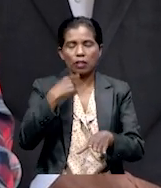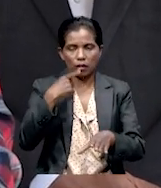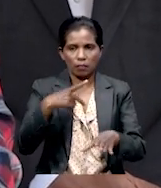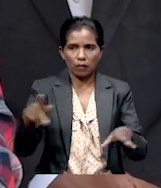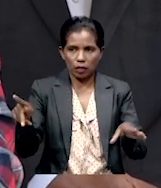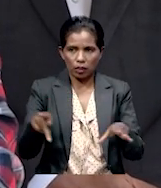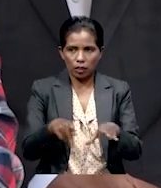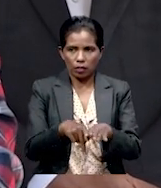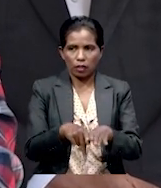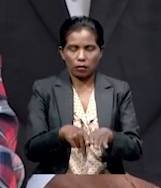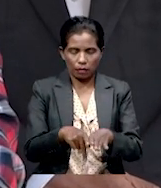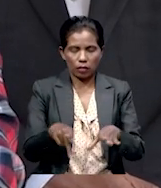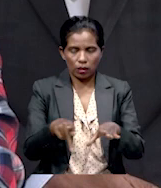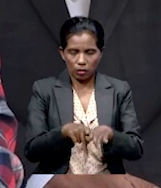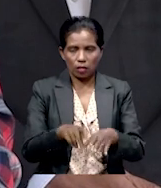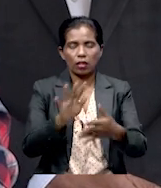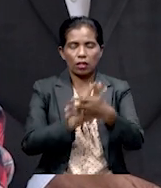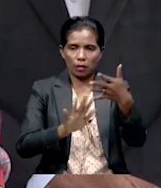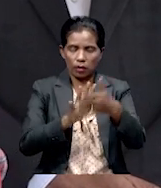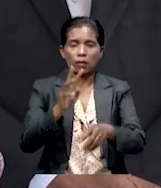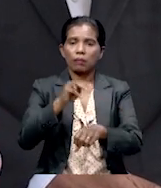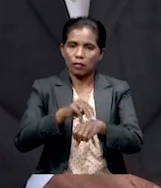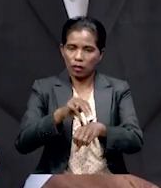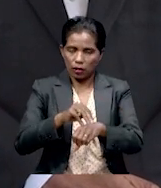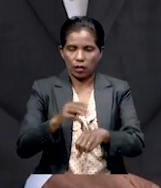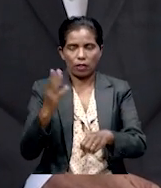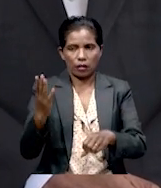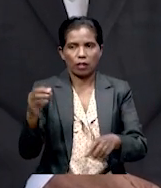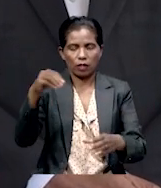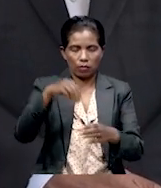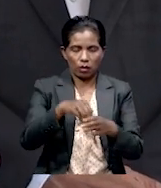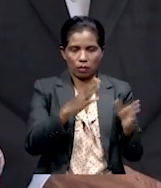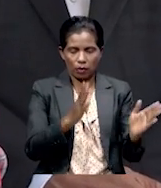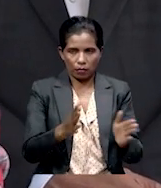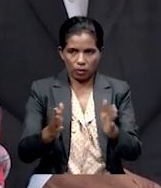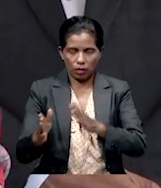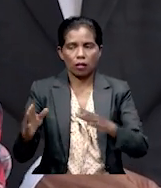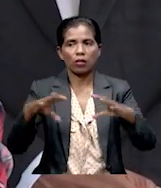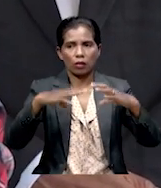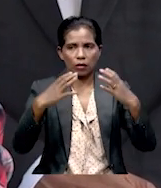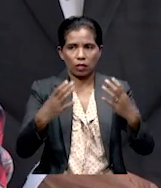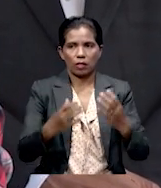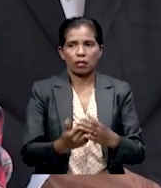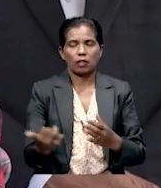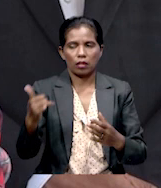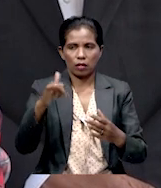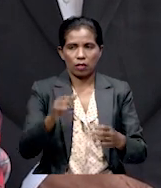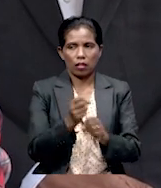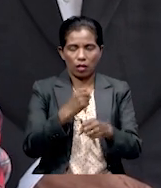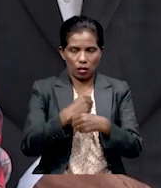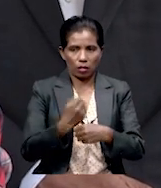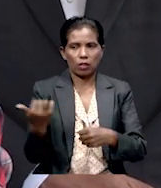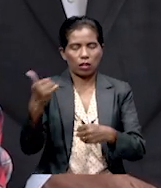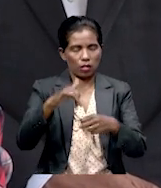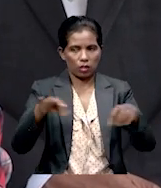se partisipa ya selebrasaun dane tamahu te preparasaun nia no komisaun sir ia terenu halau hela sir ne